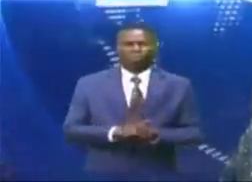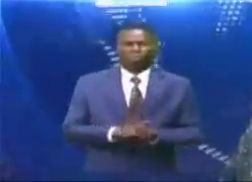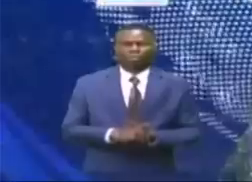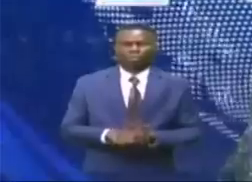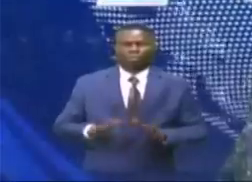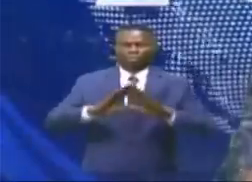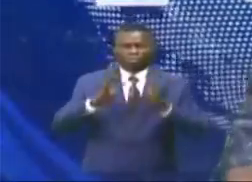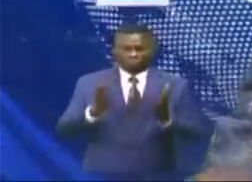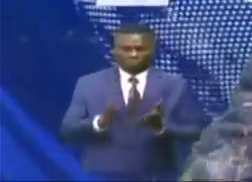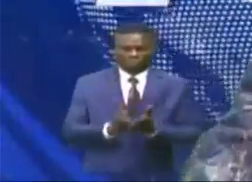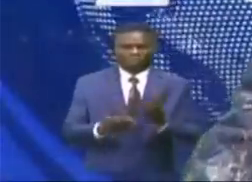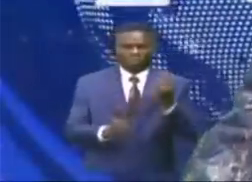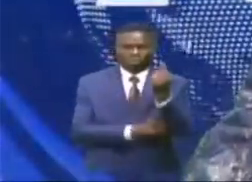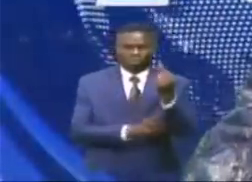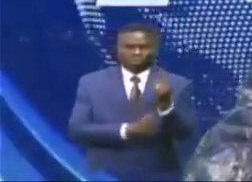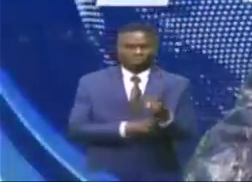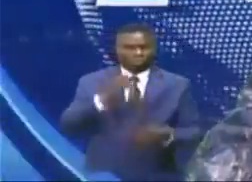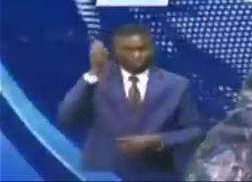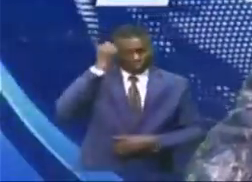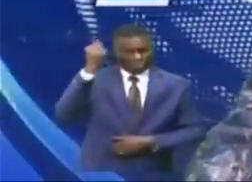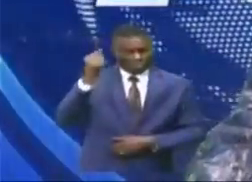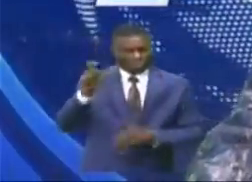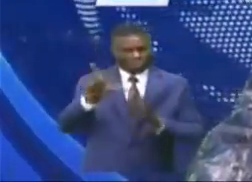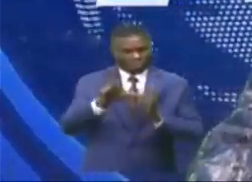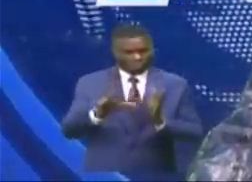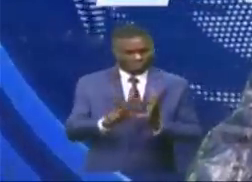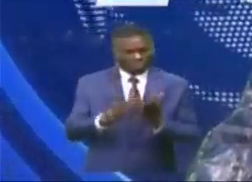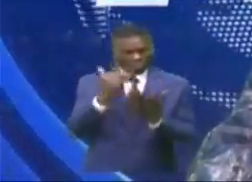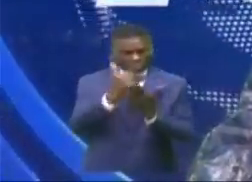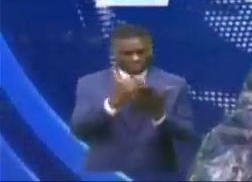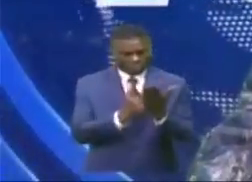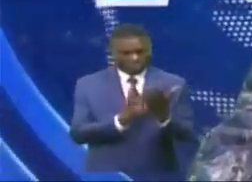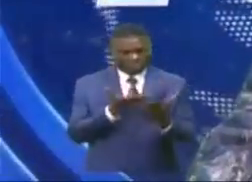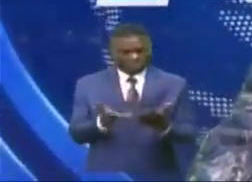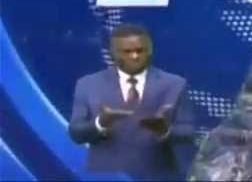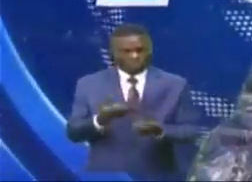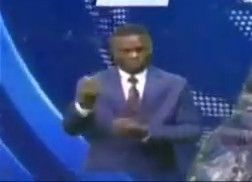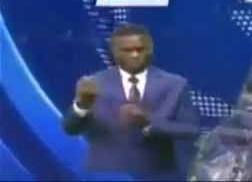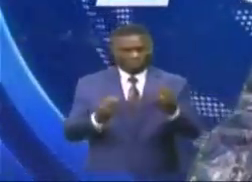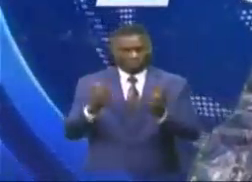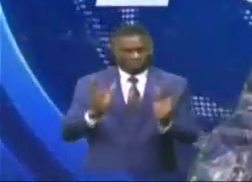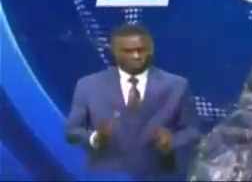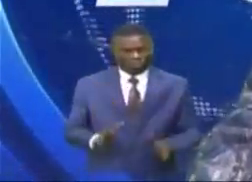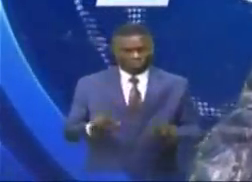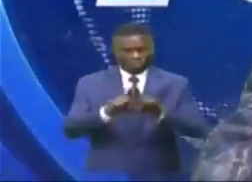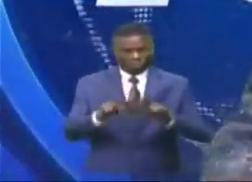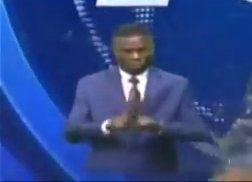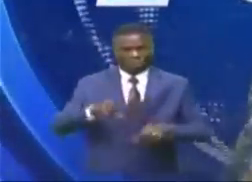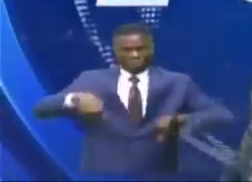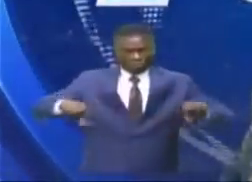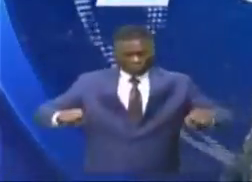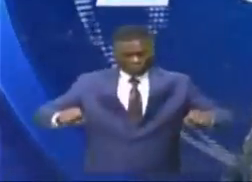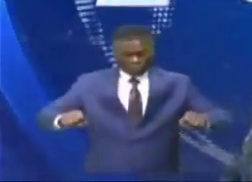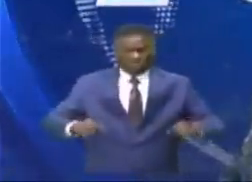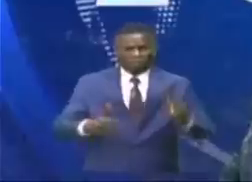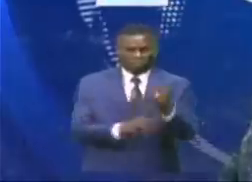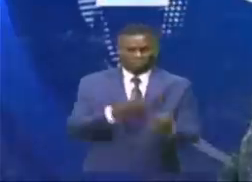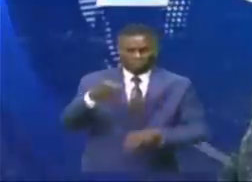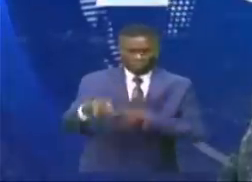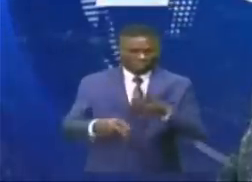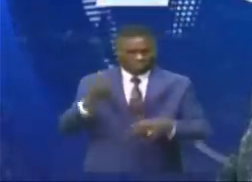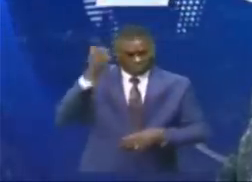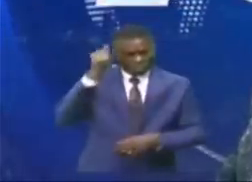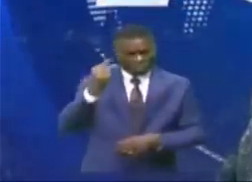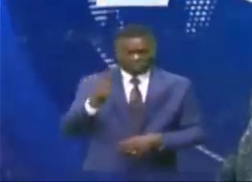Tout contrevenant à ces mesures, conducteur d'un véhicule particulier ou d'un véhicule appartenant à une personne morale